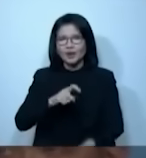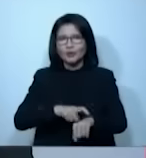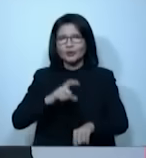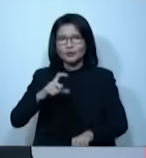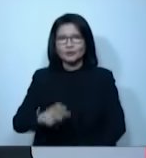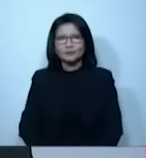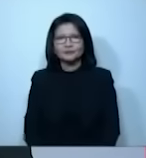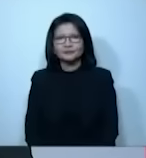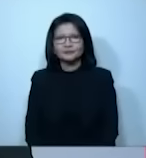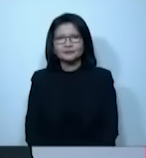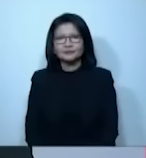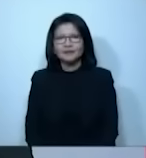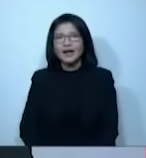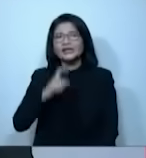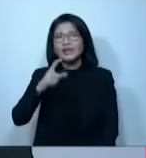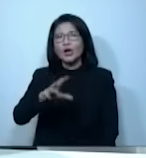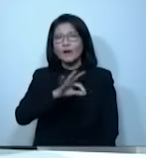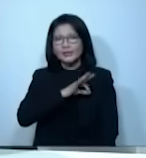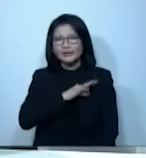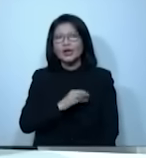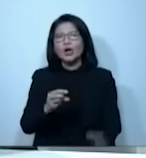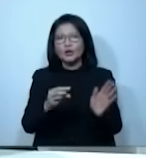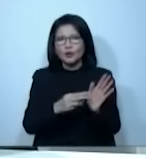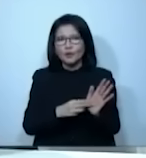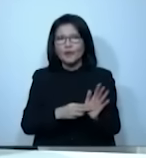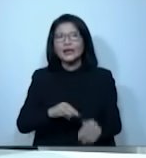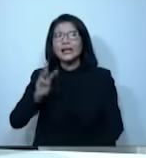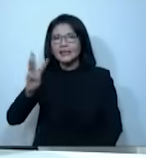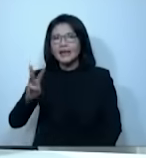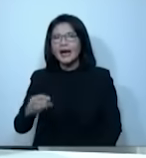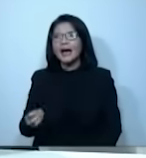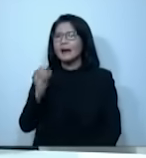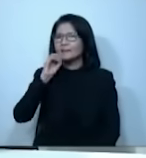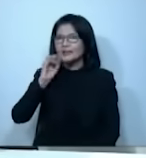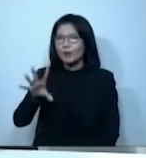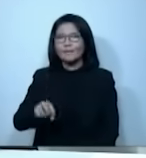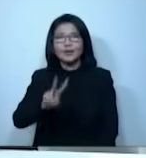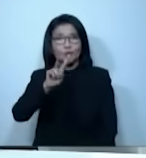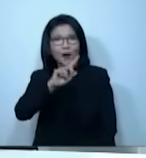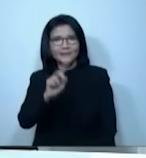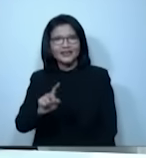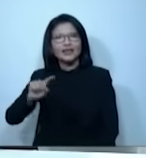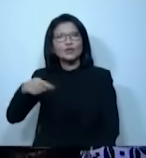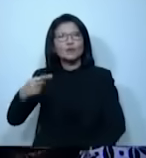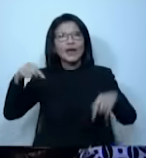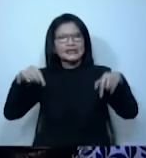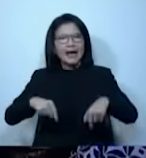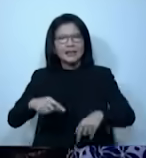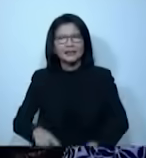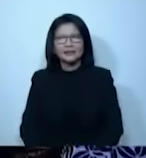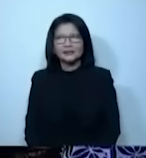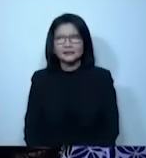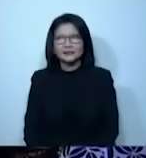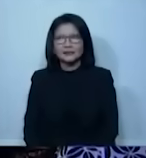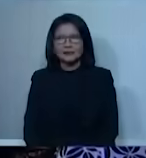Selanjutnya kami berikan kesempatan kepada calon Presiden nomor urut untuk menjawab selama 2 menit waktunya dimulai dari sekarang